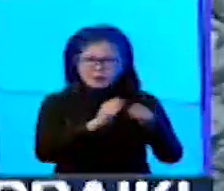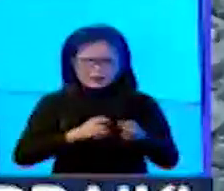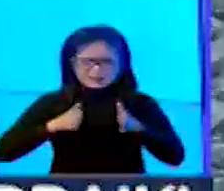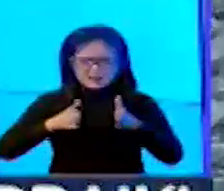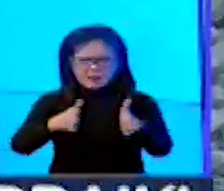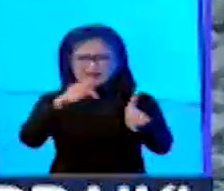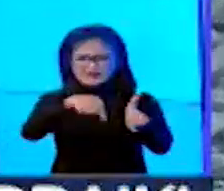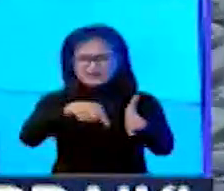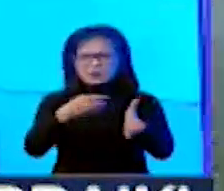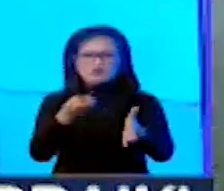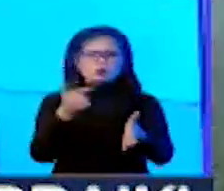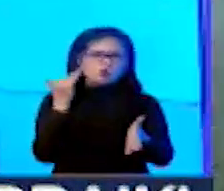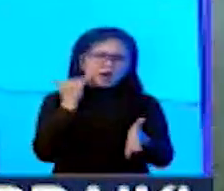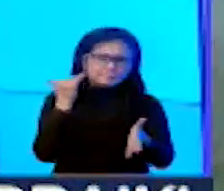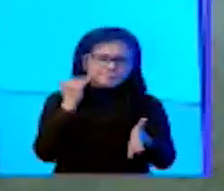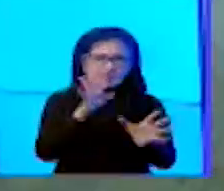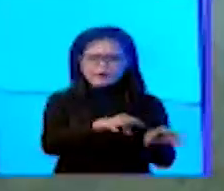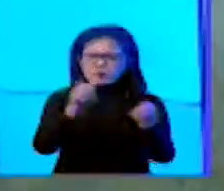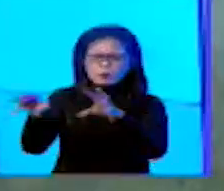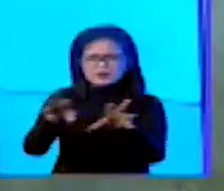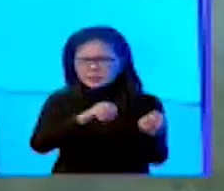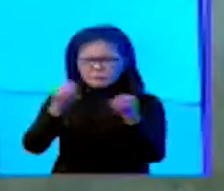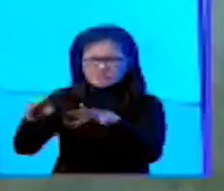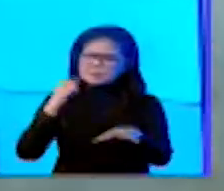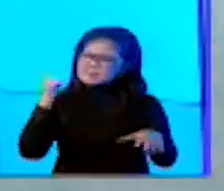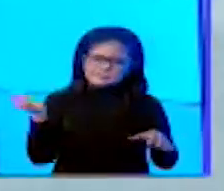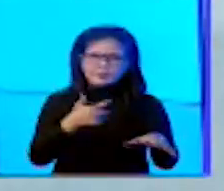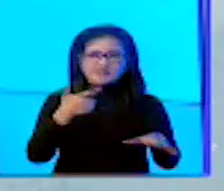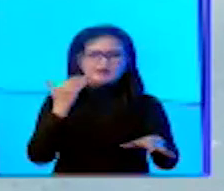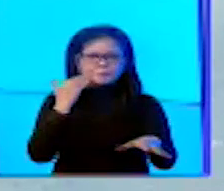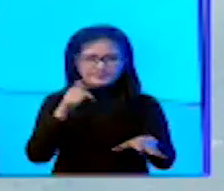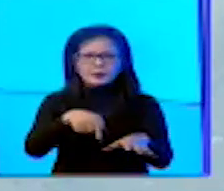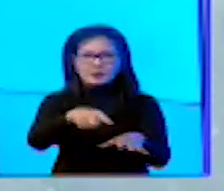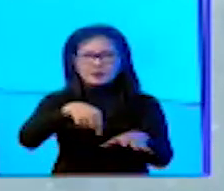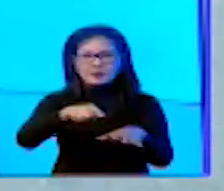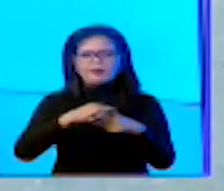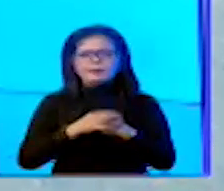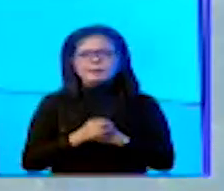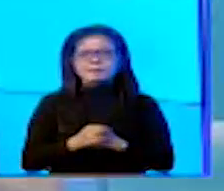memudahkan pengungsian warga. Dari Klaten, Jawa Tengah, Saiful Effendi, iNews melaporkan.